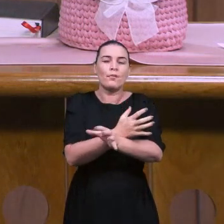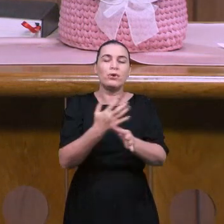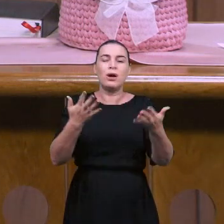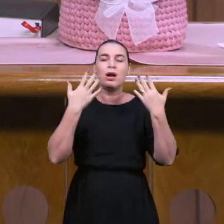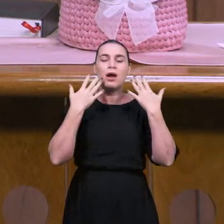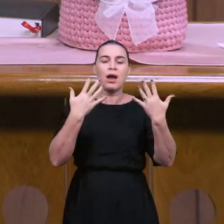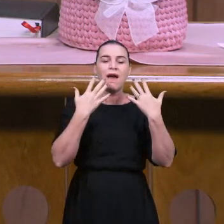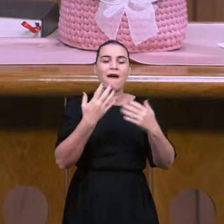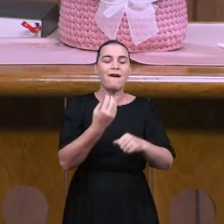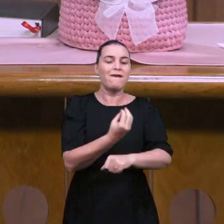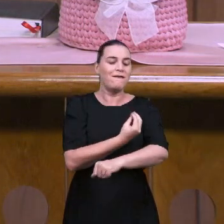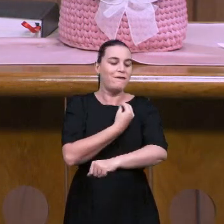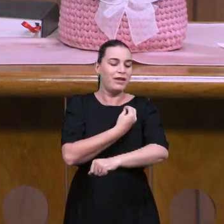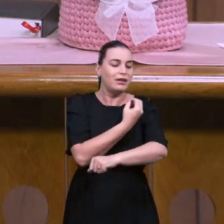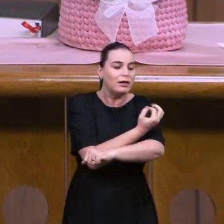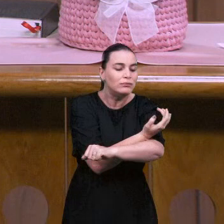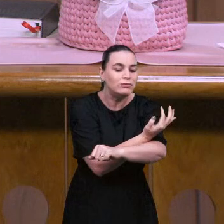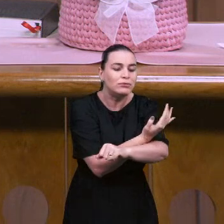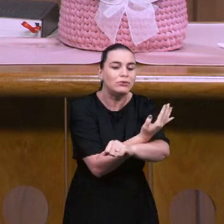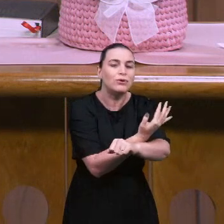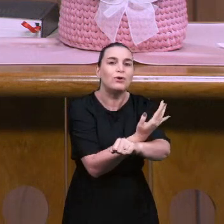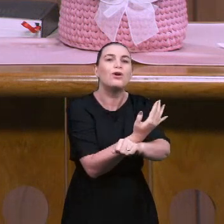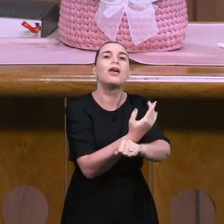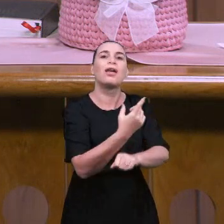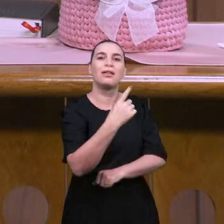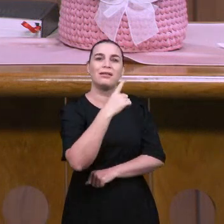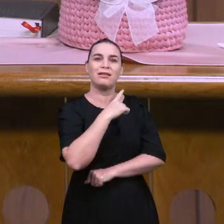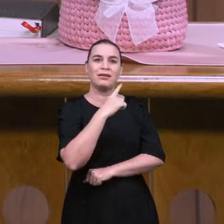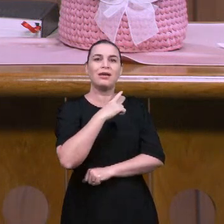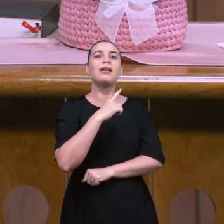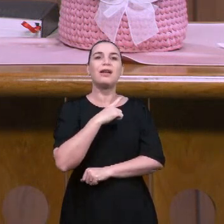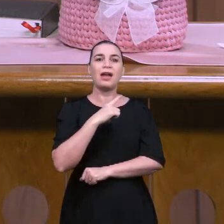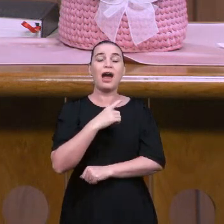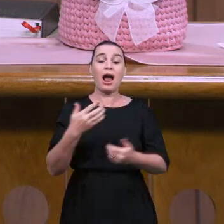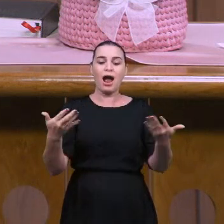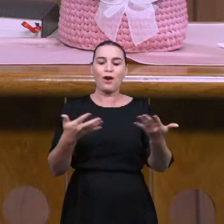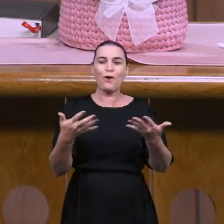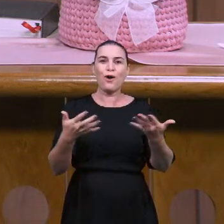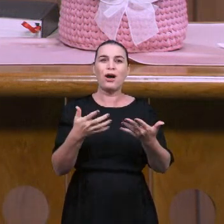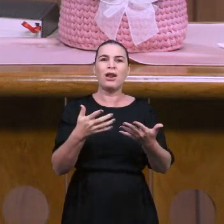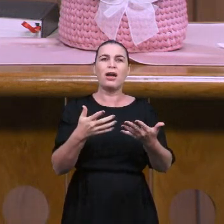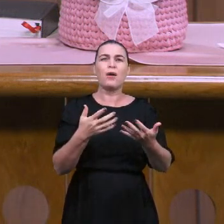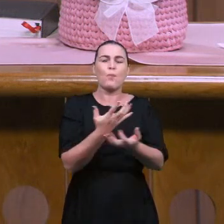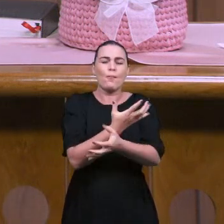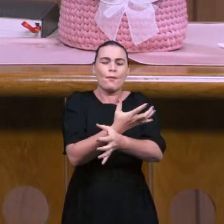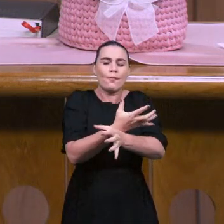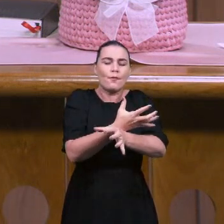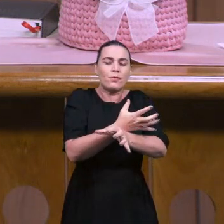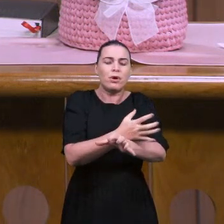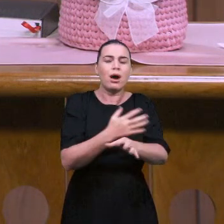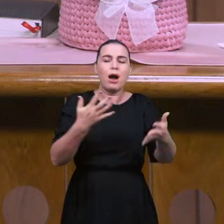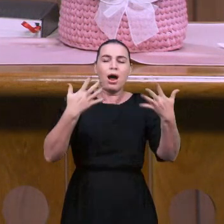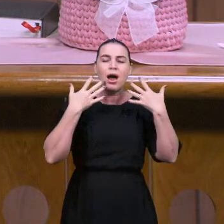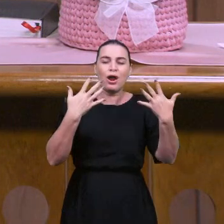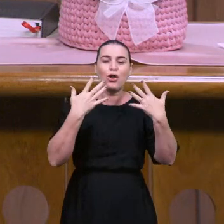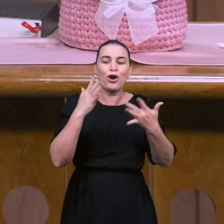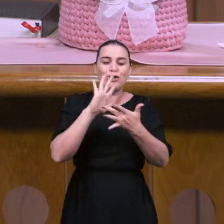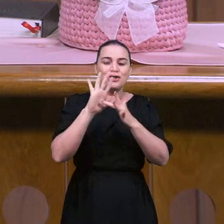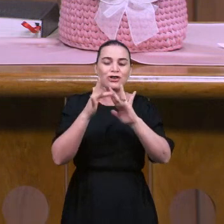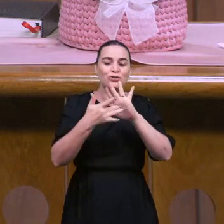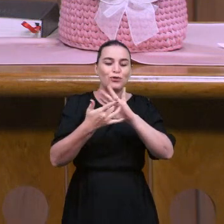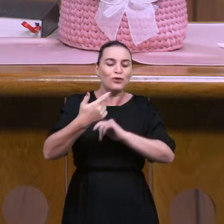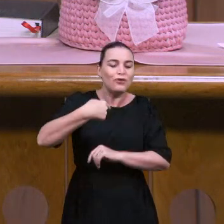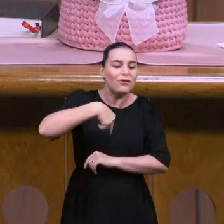vie, en montrant que malgré l'homme, malgré le désert, Dieu il va dans le désert, il apporte